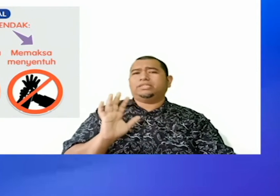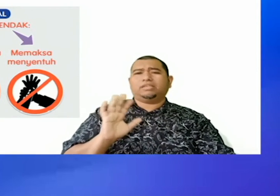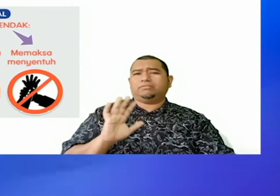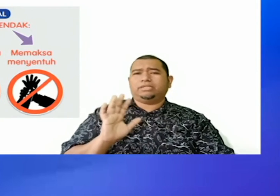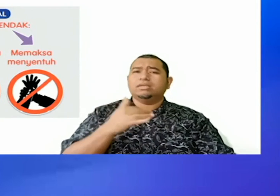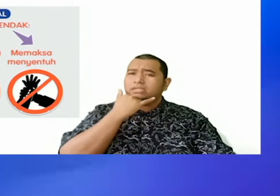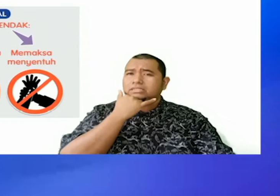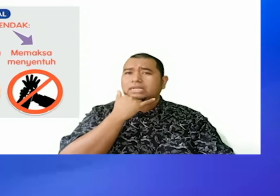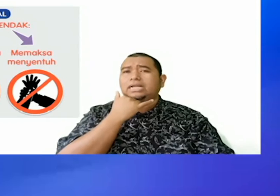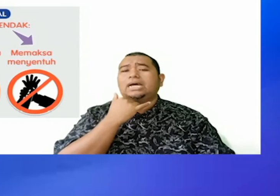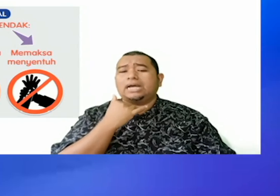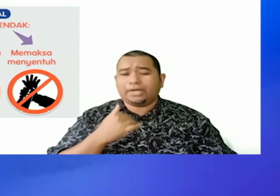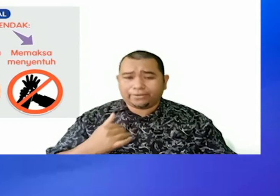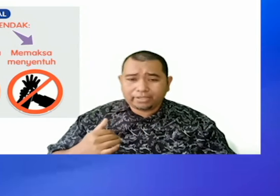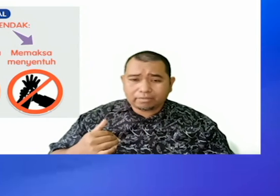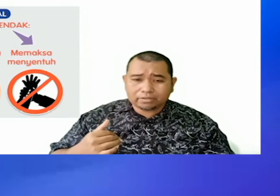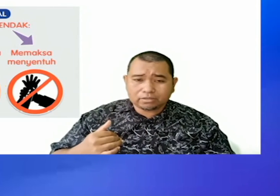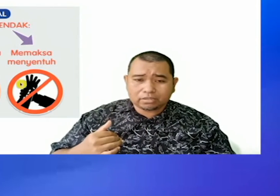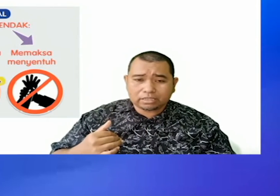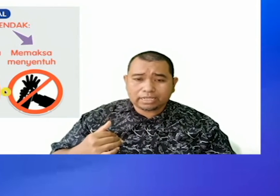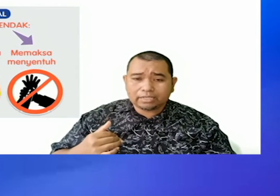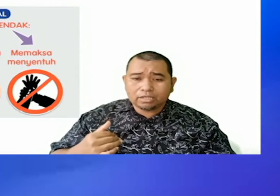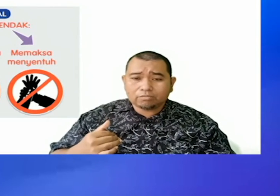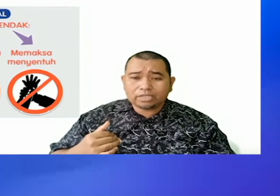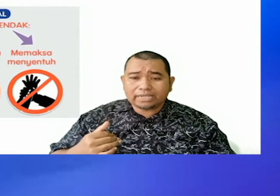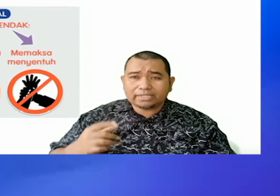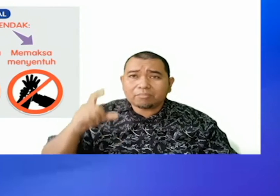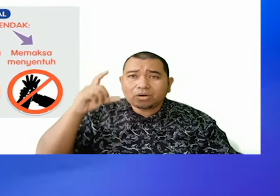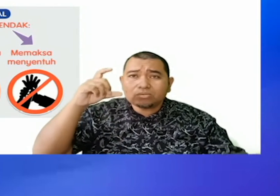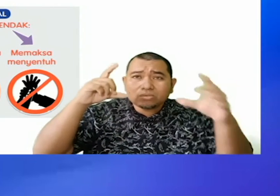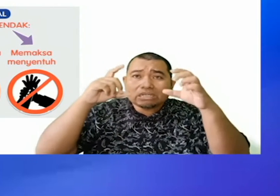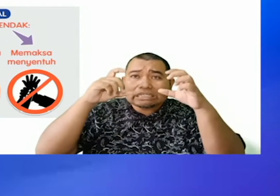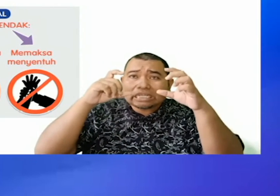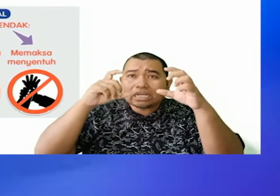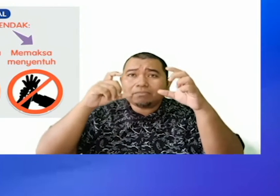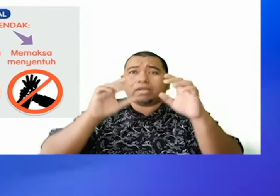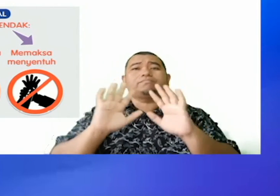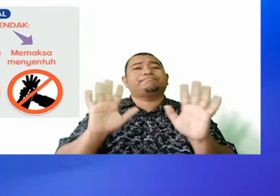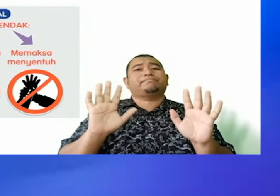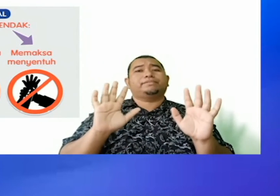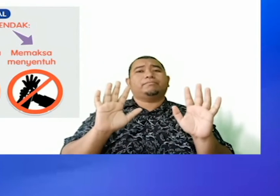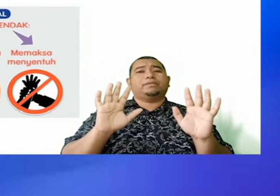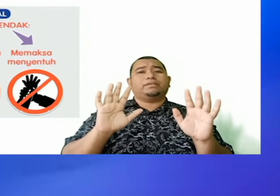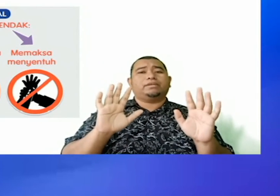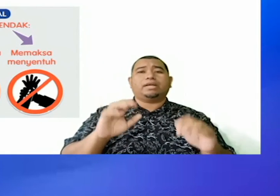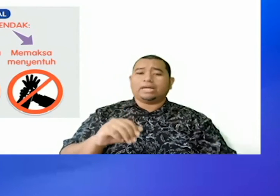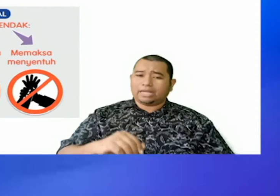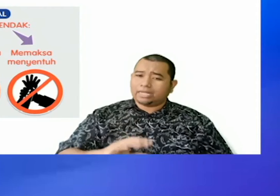Tak boleh, tak boleh. Salah. Okey, sama. Dan mungkin ada yang mau angkat gambar.